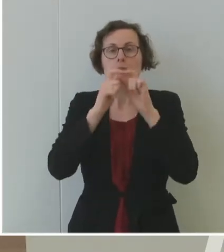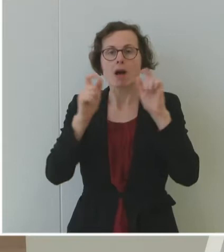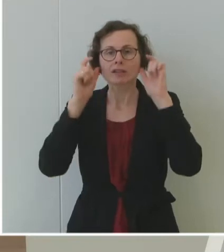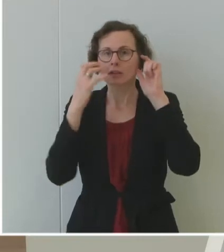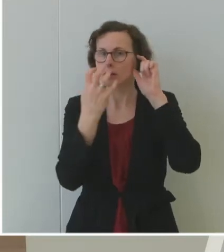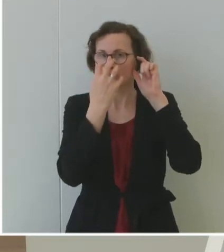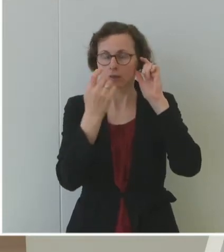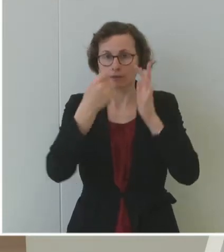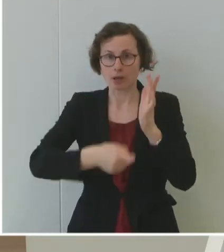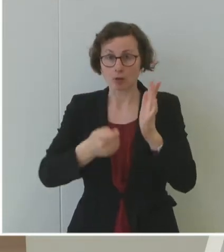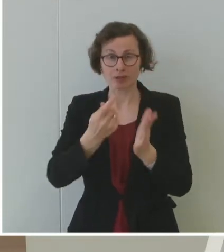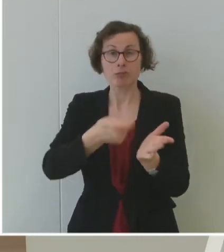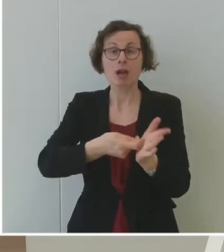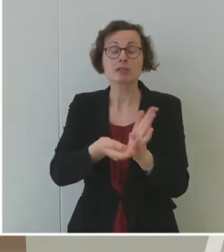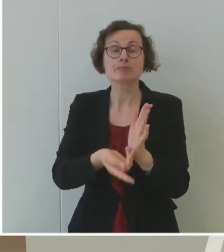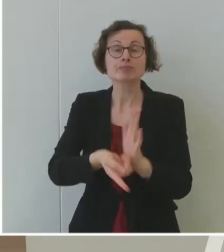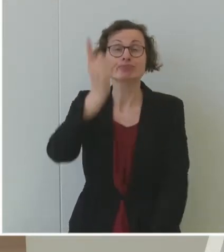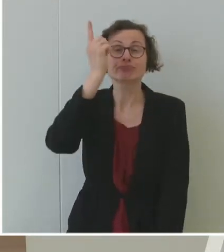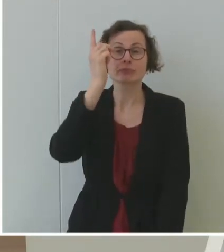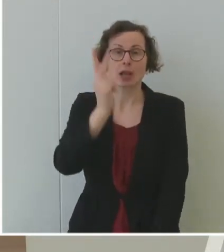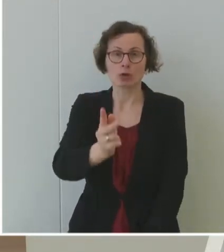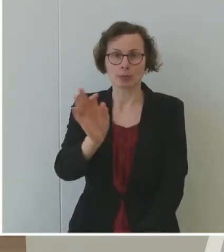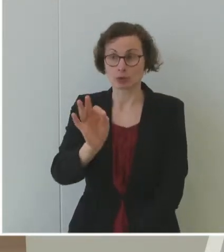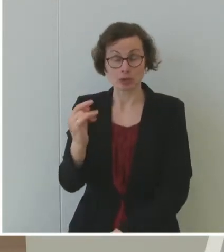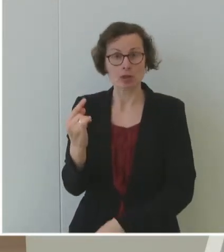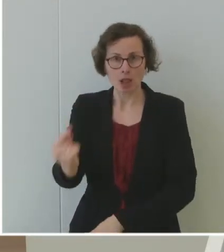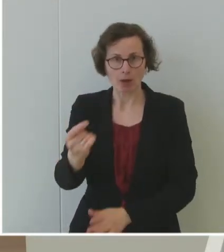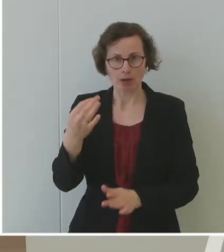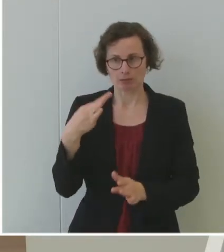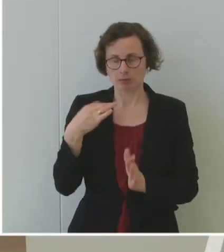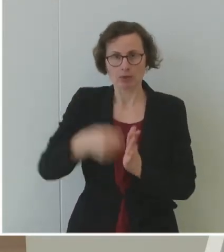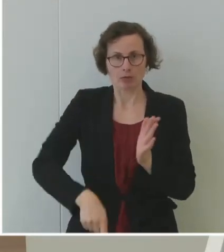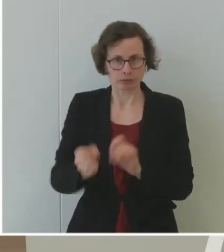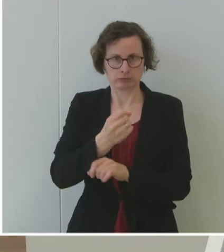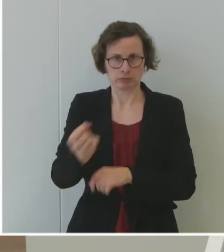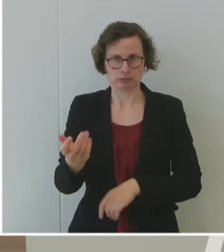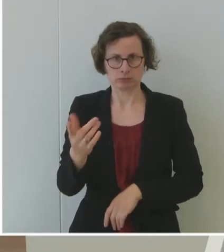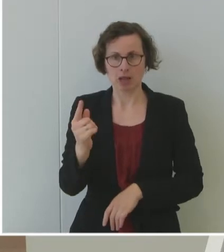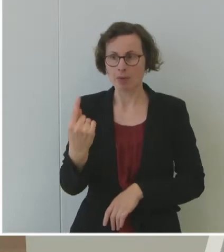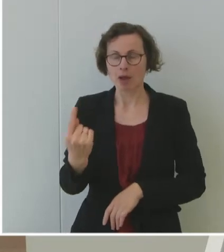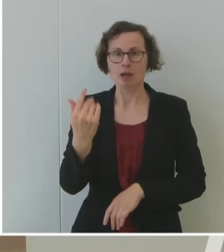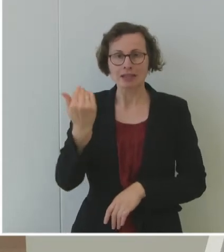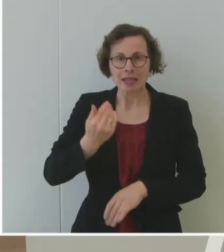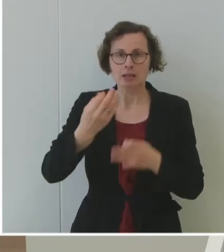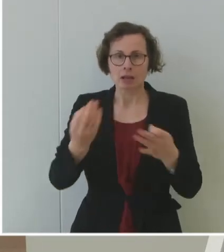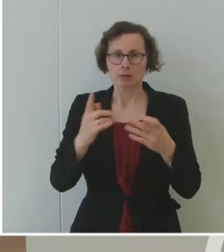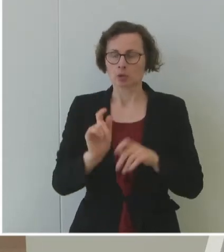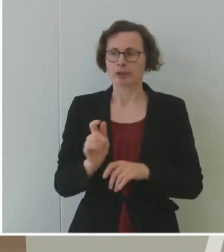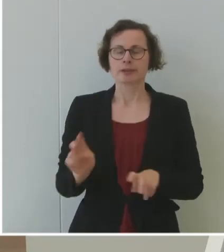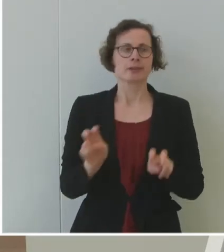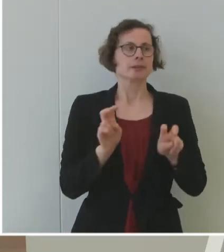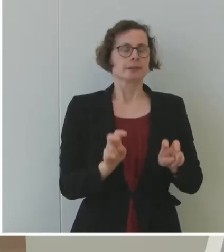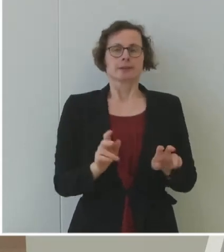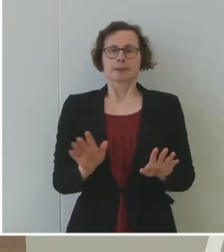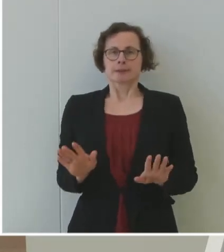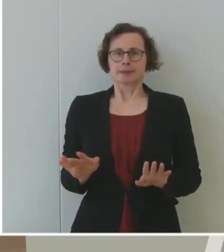von 300%. Selbst hat sie keine mehr bekommen. Aber auch sie setzt sich täglich an ihre Kasse und begibt sich in die Gefahr